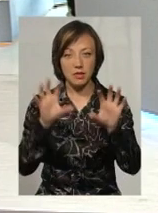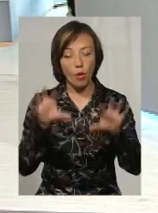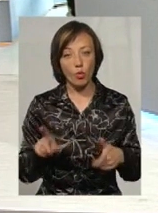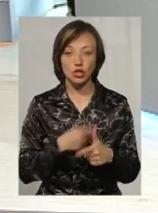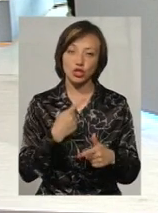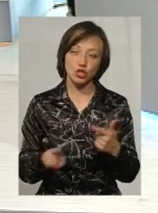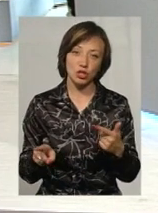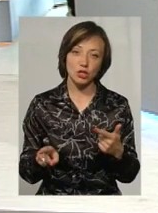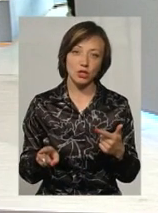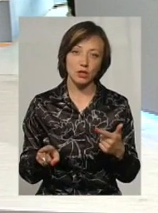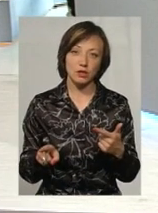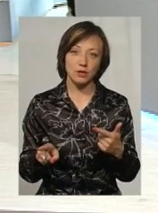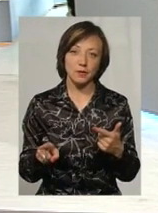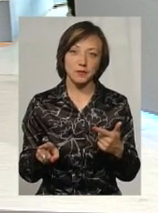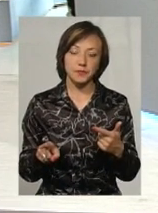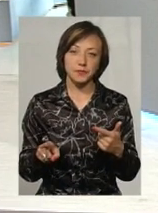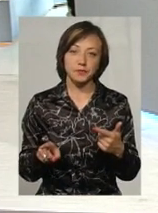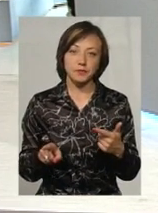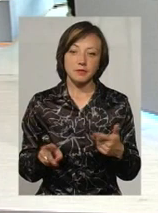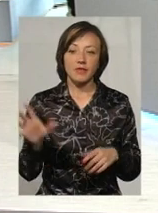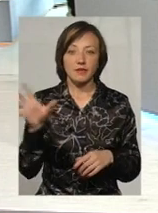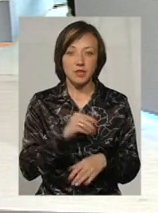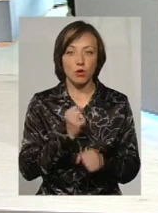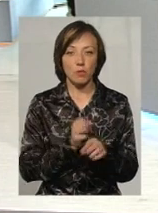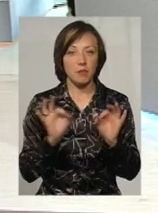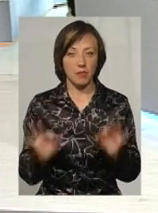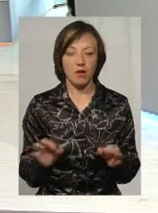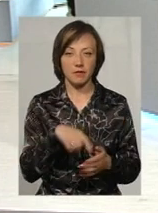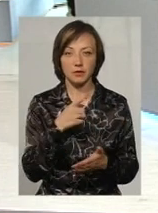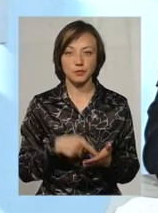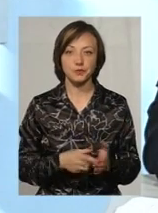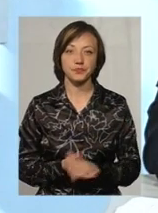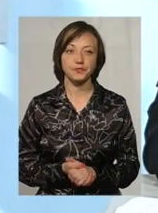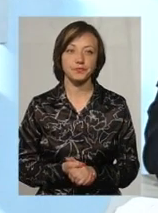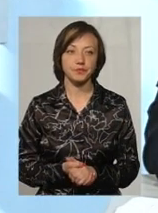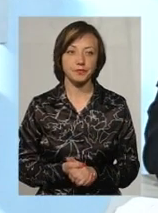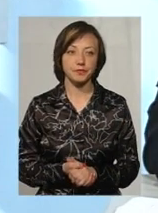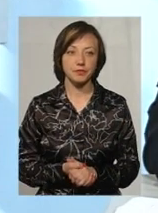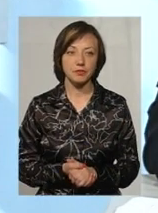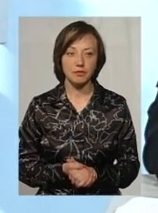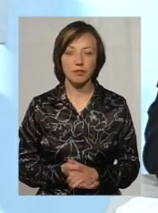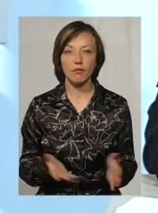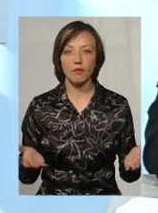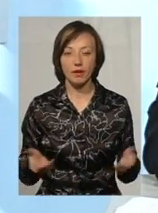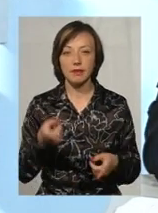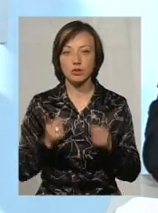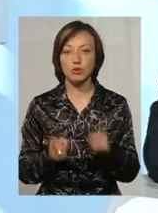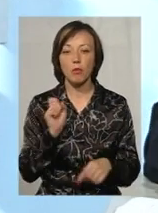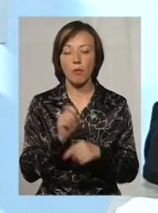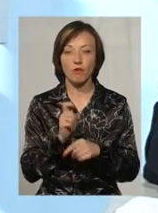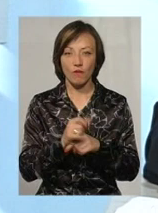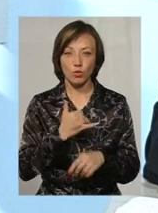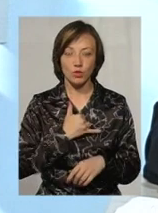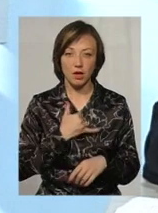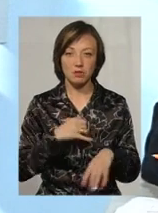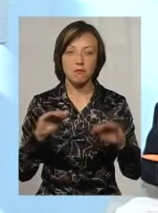чи все ж таки все ми робимо правильно? Перш за все, дійсно, повноважень у нас досить мало для того, щоб